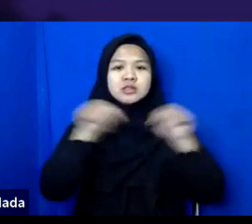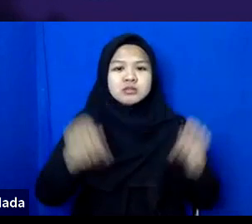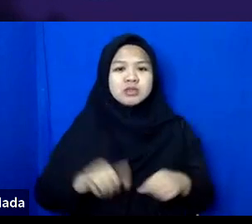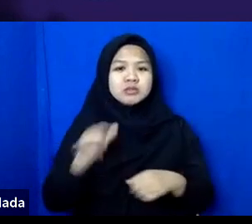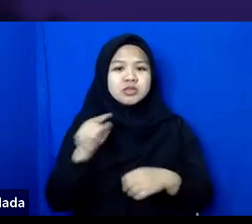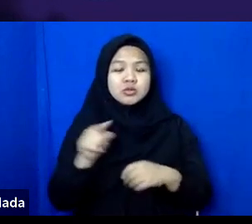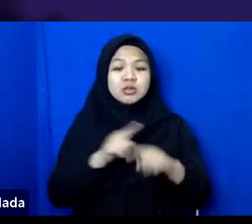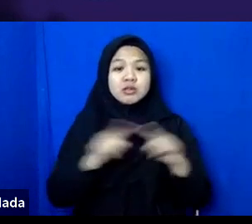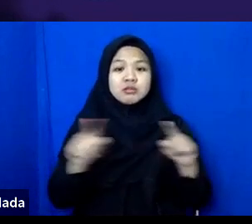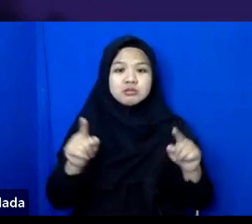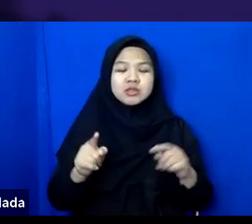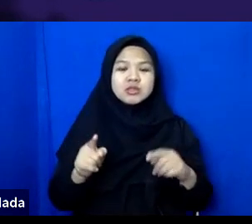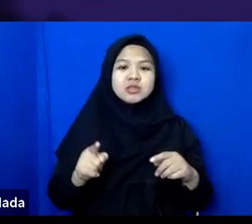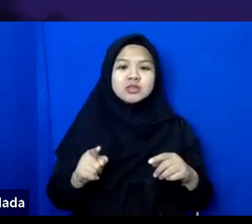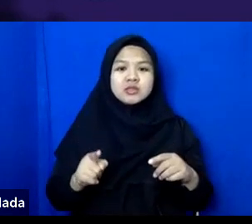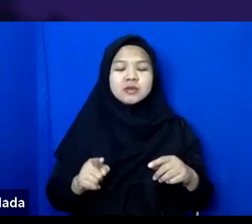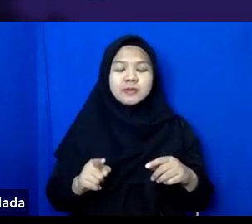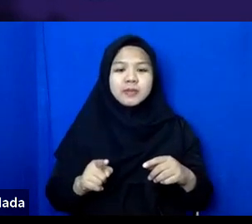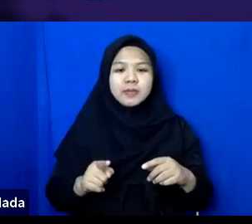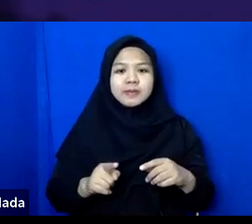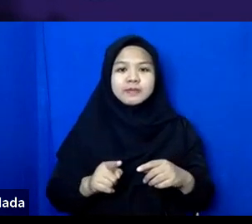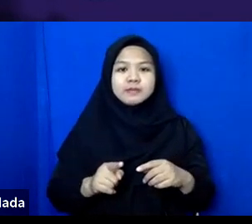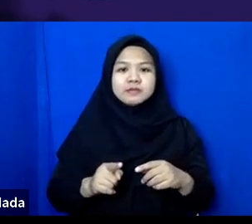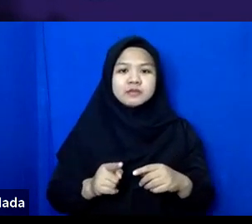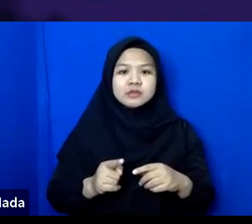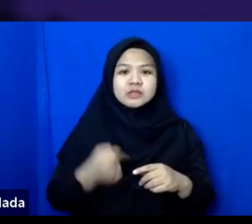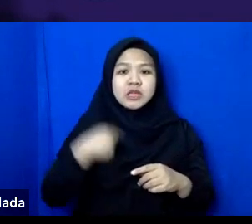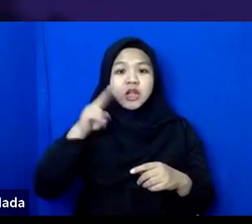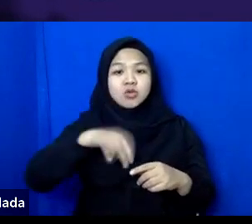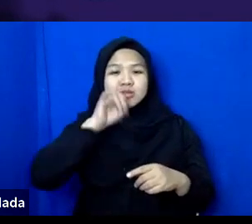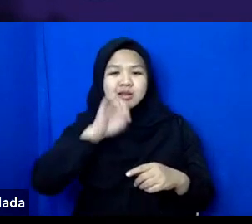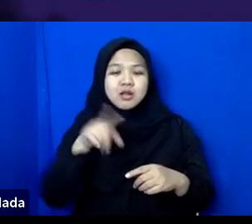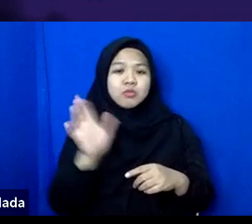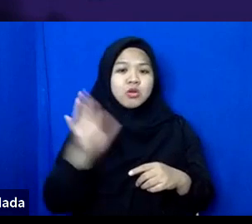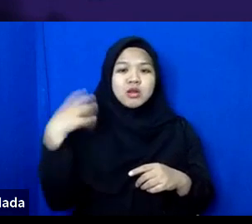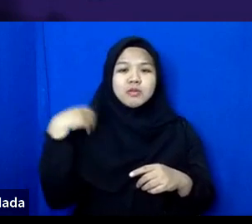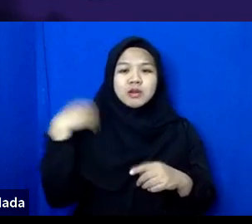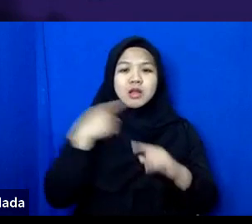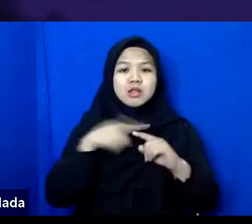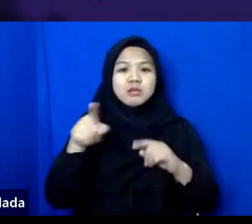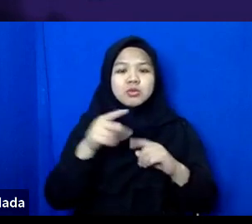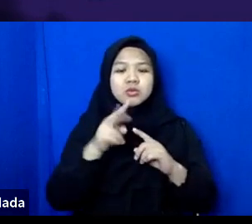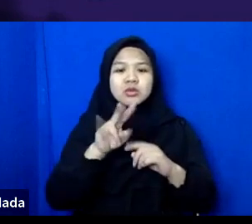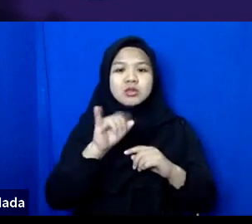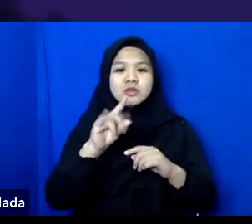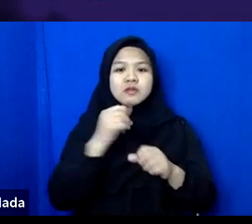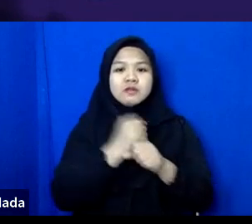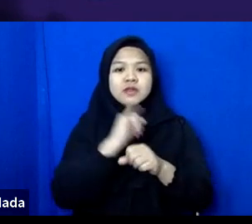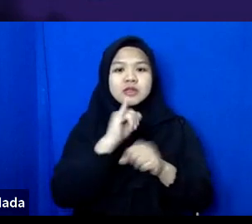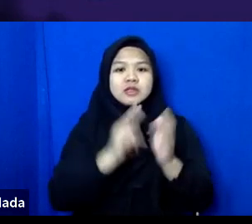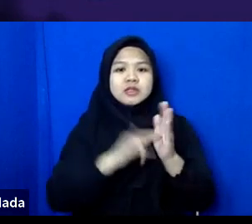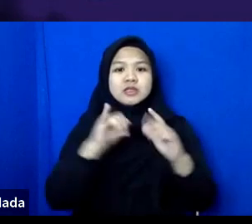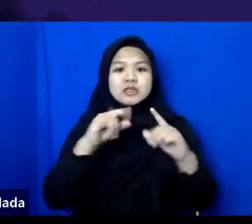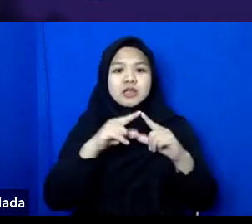itu tapi kan sekali lagi ya apa namanya bisa ya akhlus Tekan kan bukan di Amerika Tapi itu di Virginia rejekinya punya